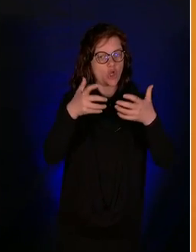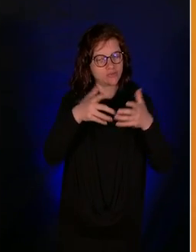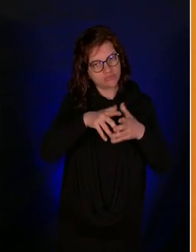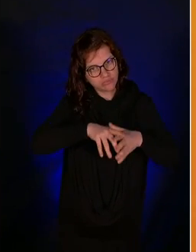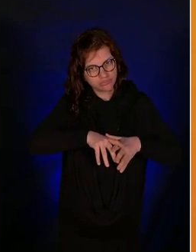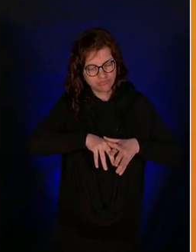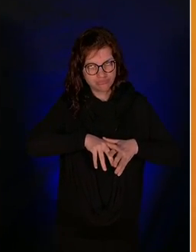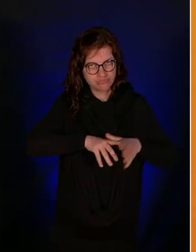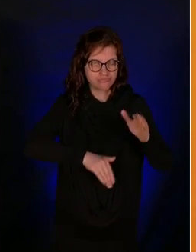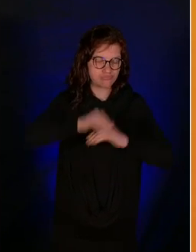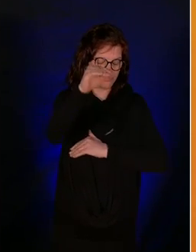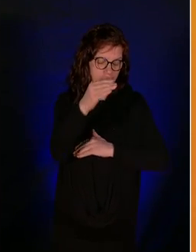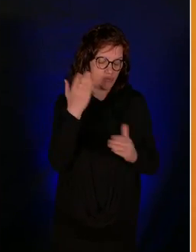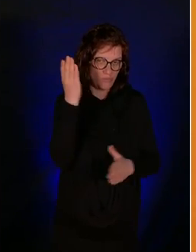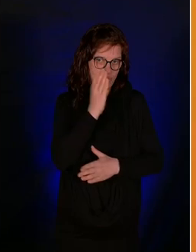cette évolution.